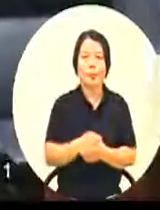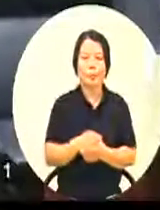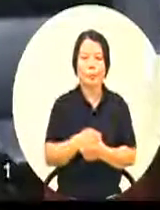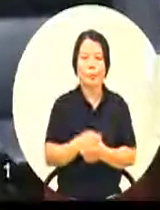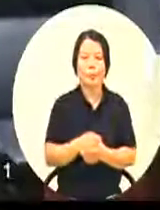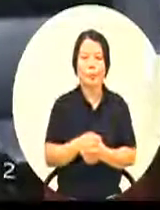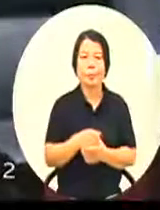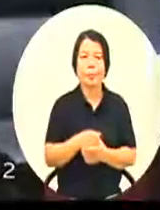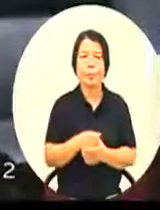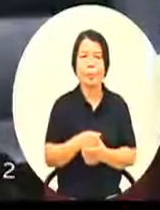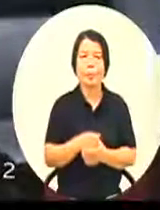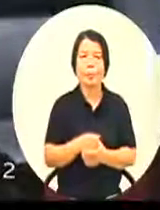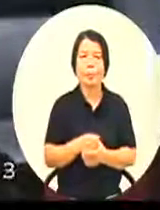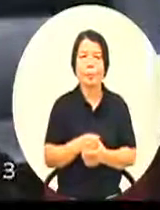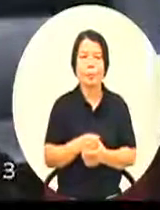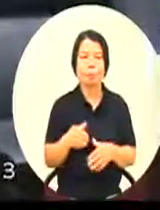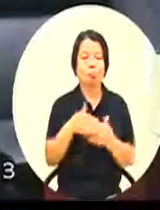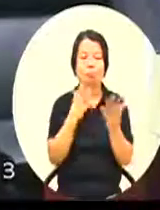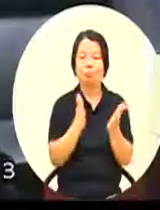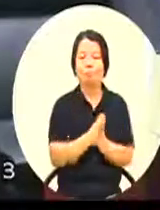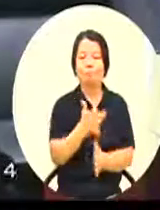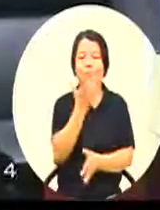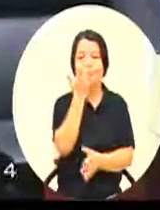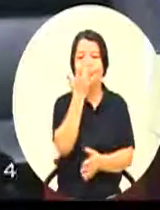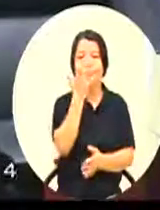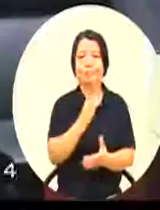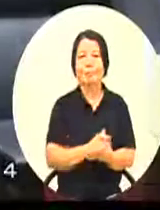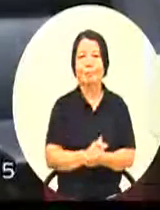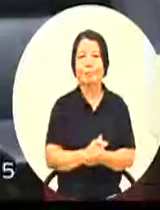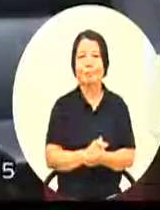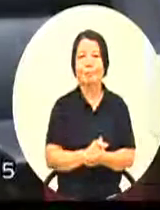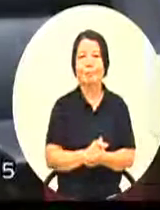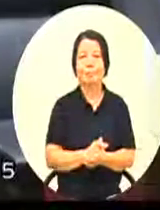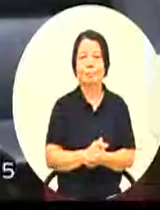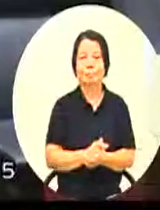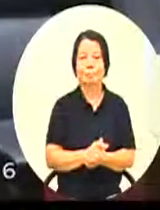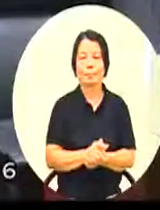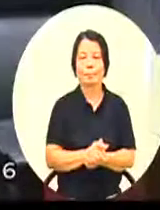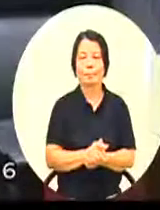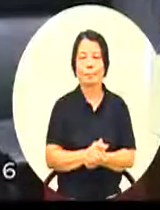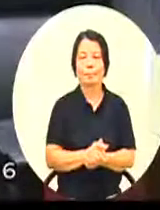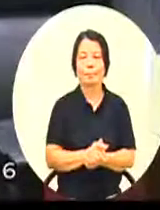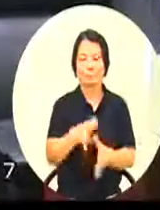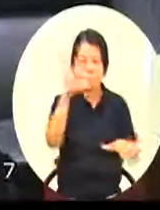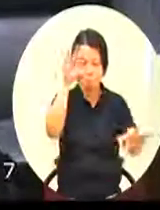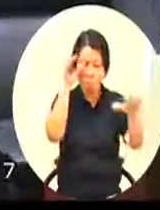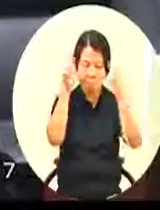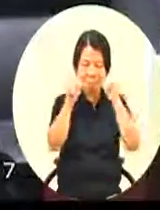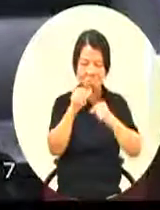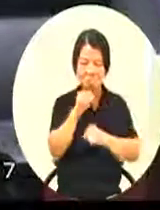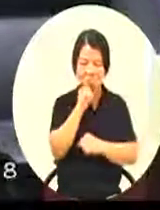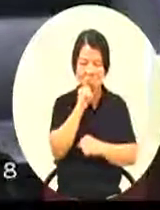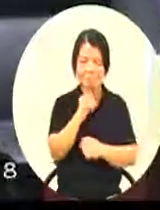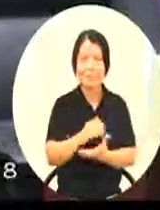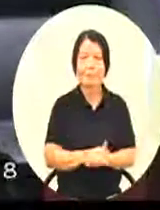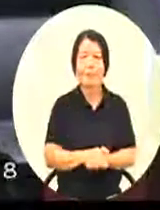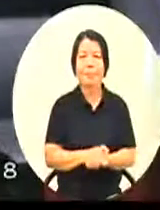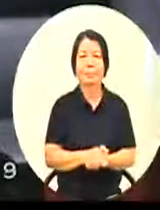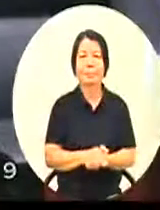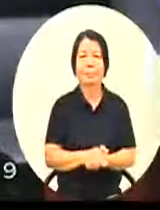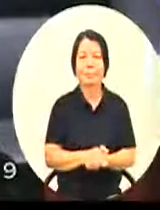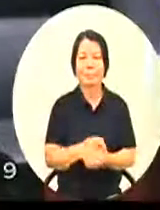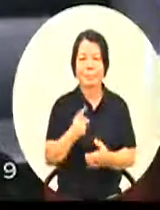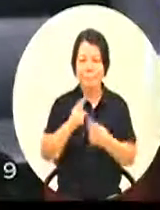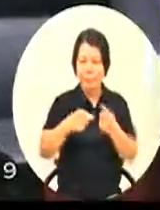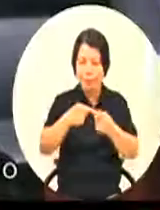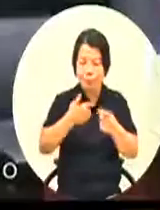们是这么的匮乏，只能说很穷，真的是在这里。所以我觉得说，我们应